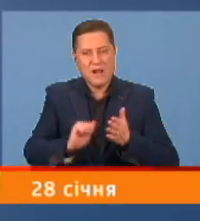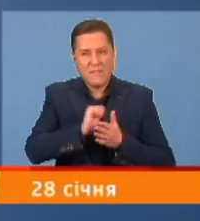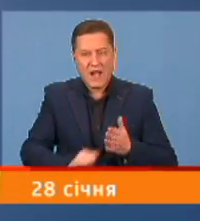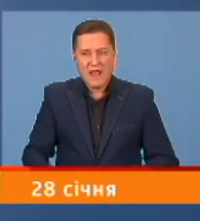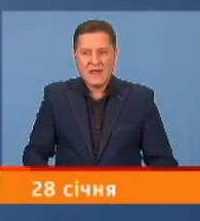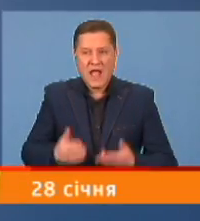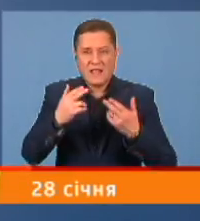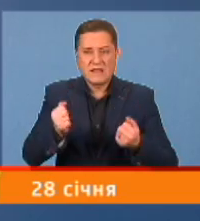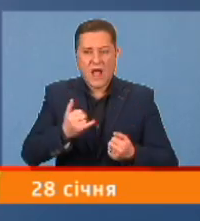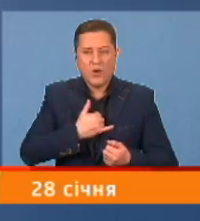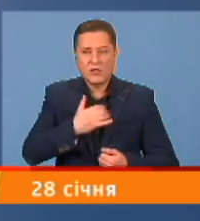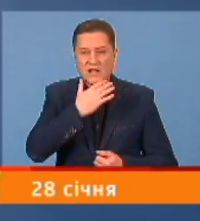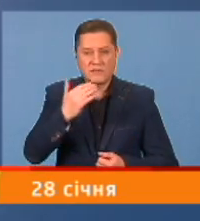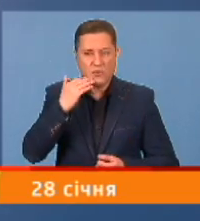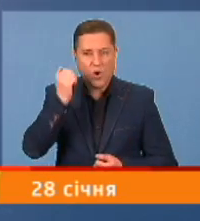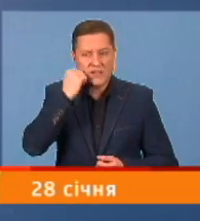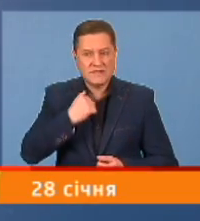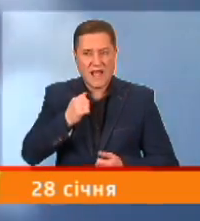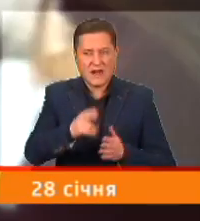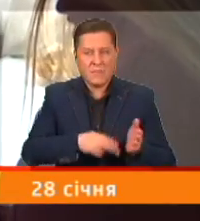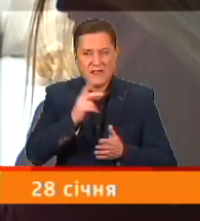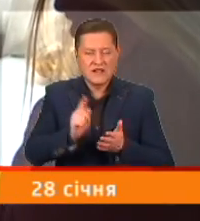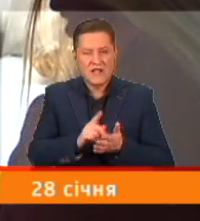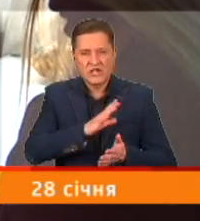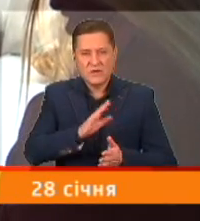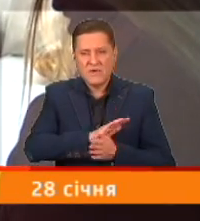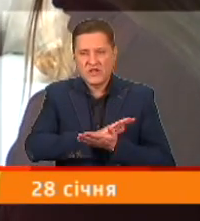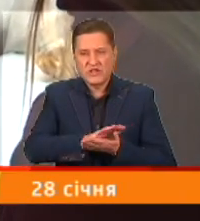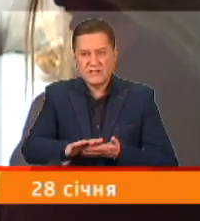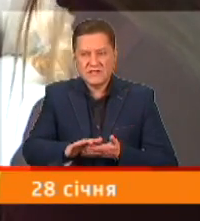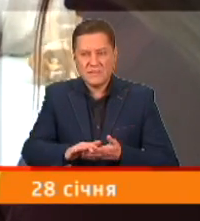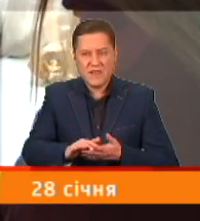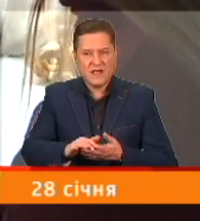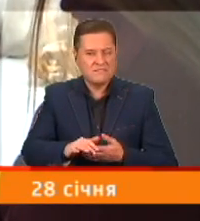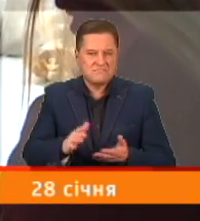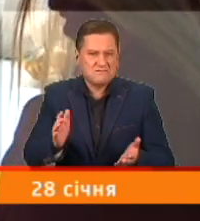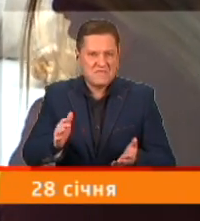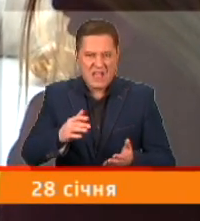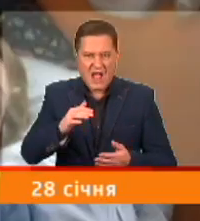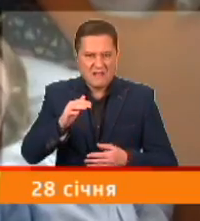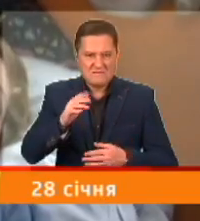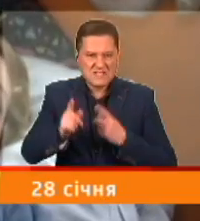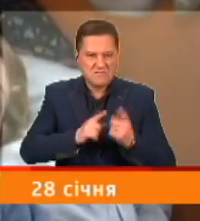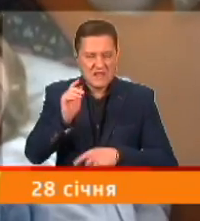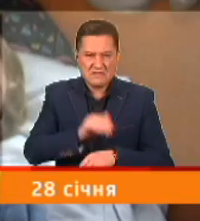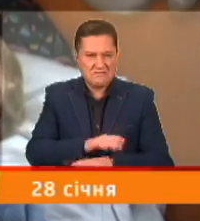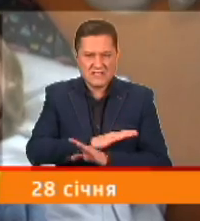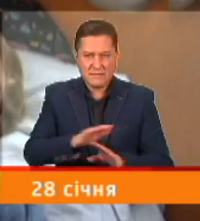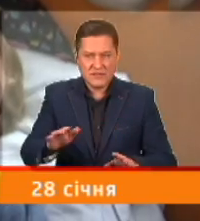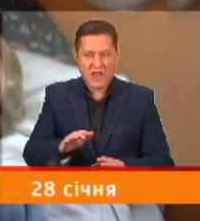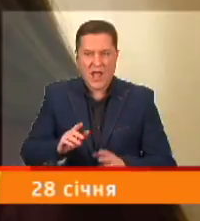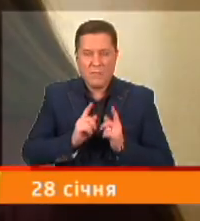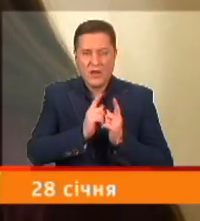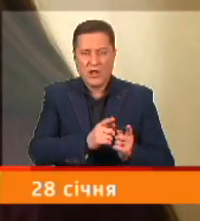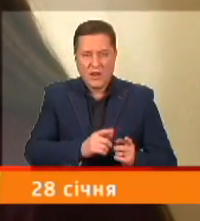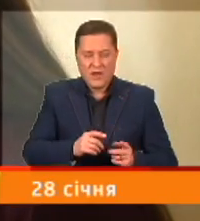Да, у нас много старых поездов, но они должны быть как минимум чистыми. Не замечала, щоб якісь були зміни. Тетяна подорожує з трирічним